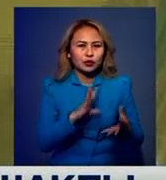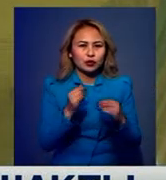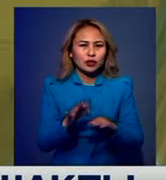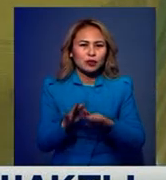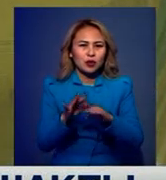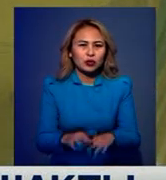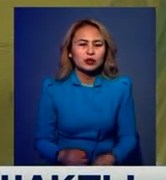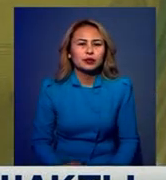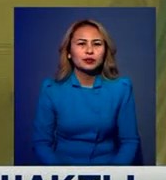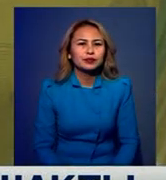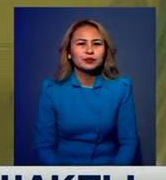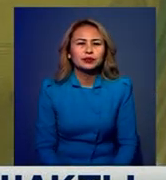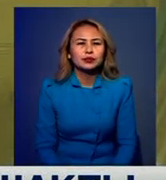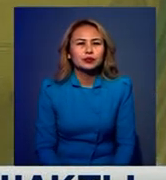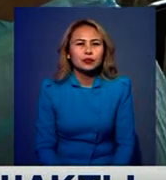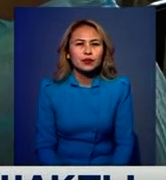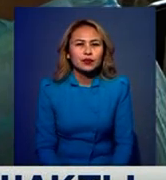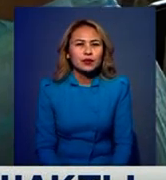жатыр.